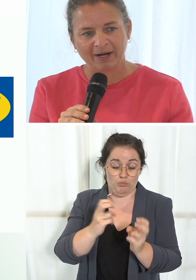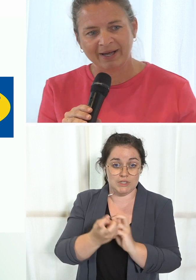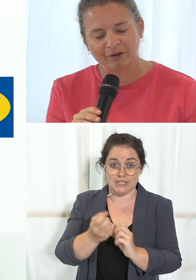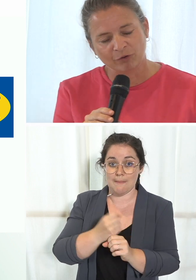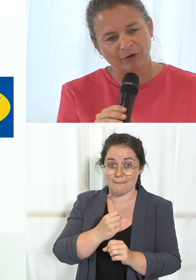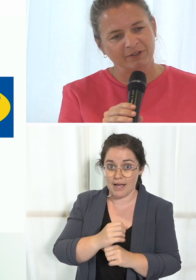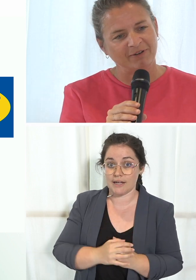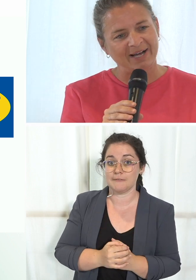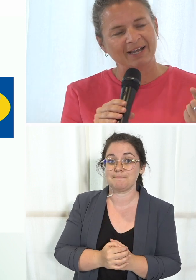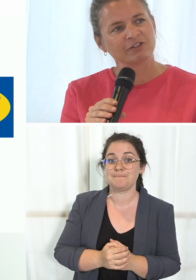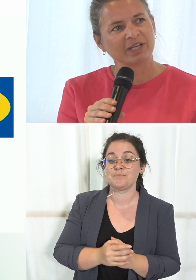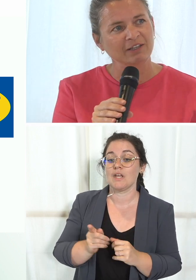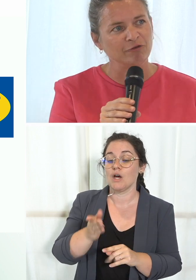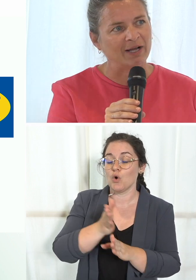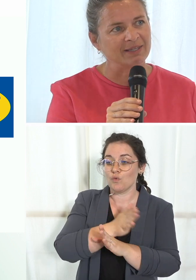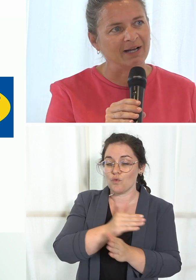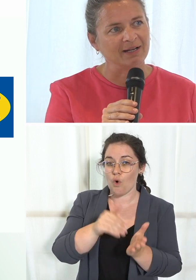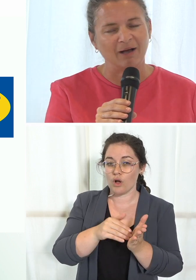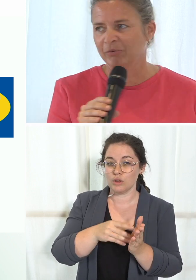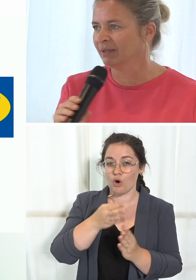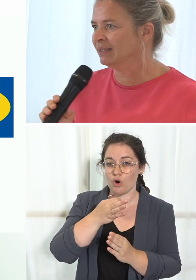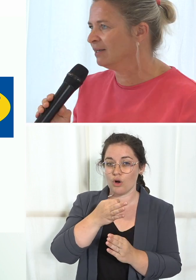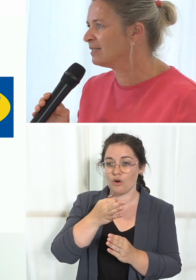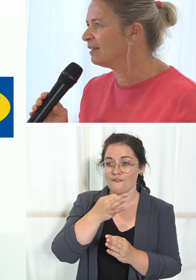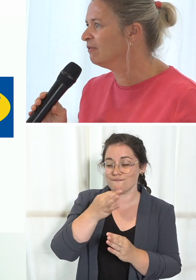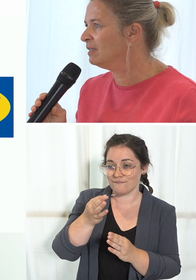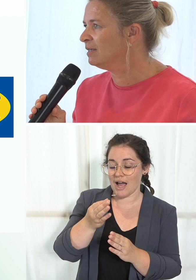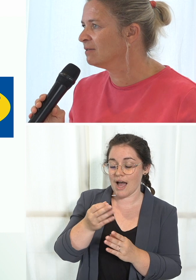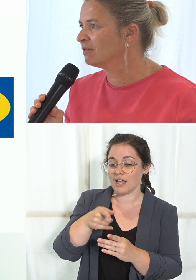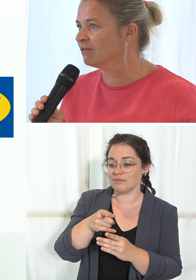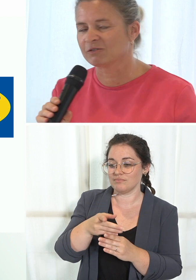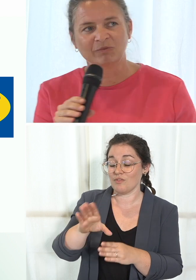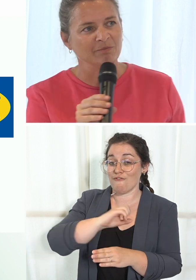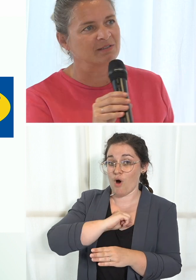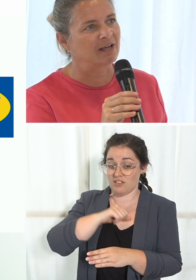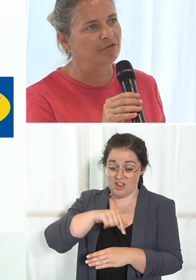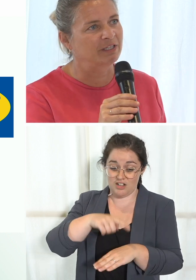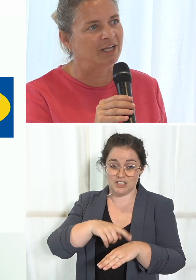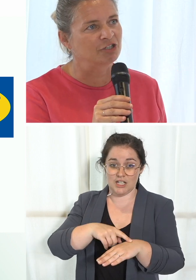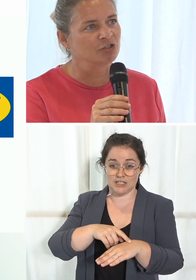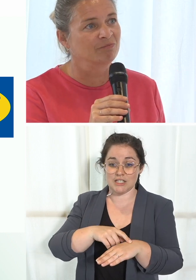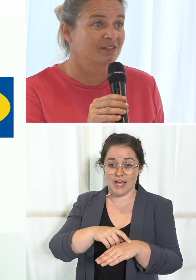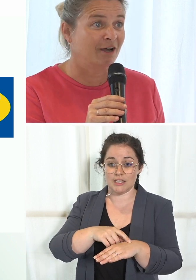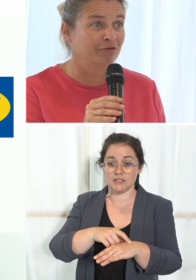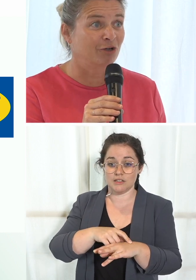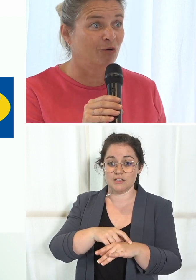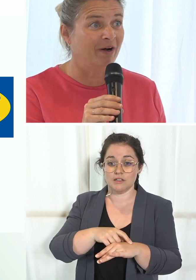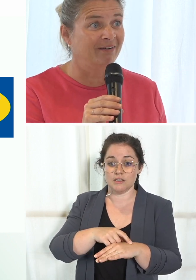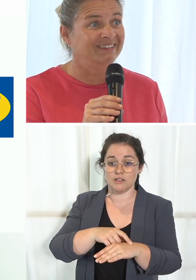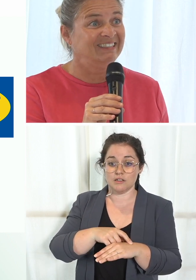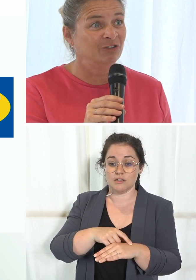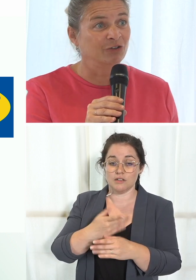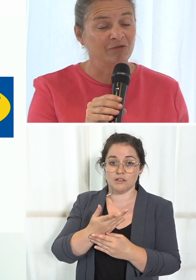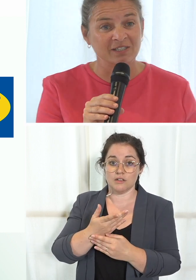um vorher noch auf die Frage einzugehen, die Vorteile, ich glaube, in Zeiten wie diesen zum Thema Staff Retention, Staff